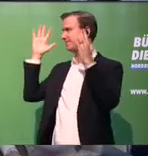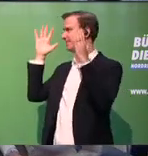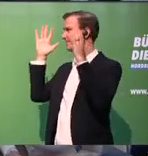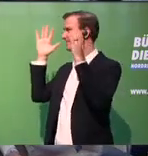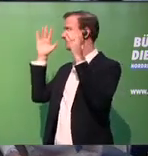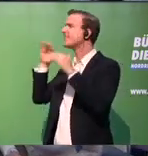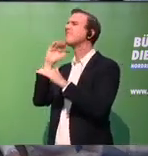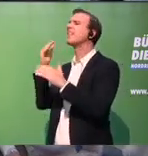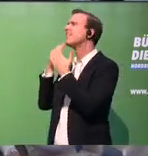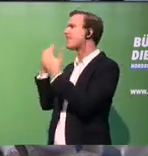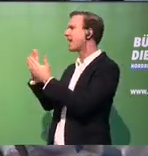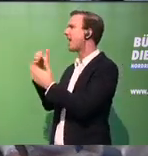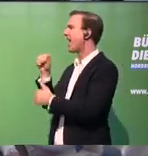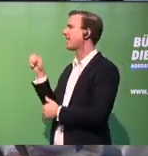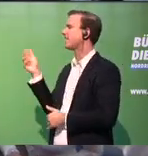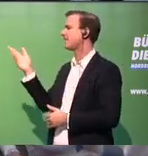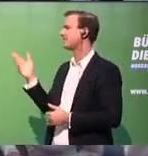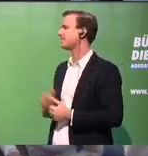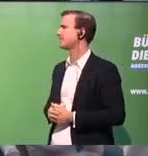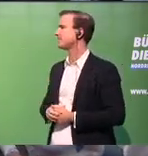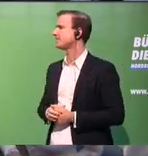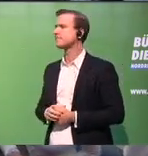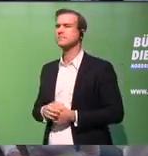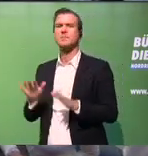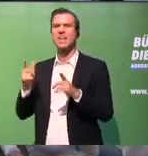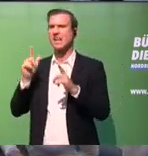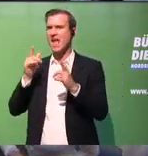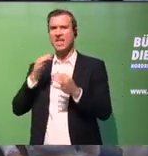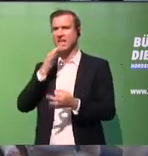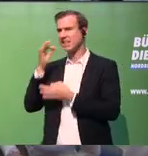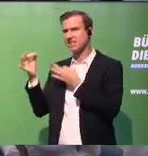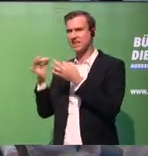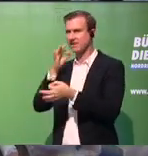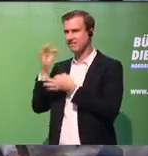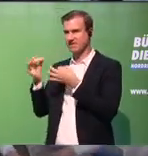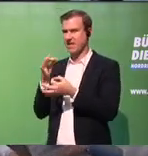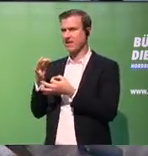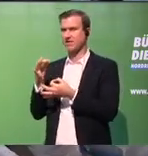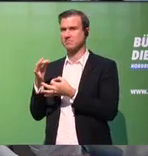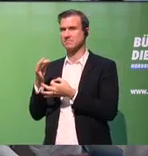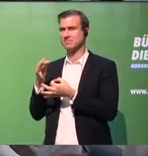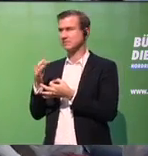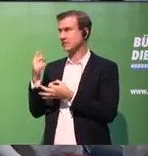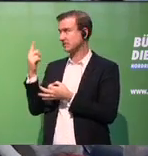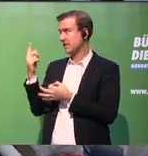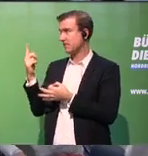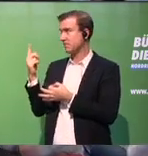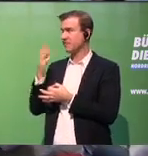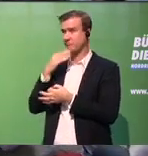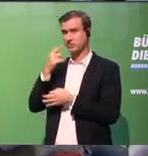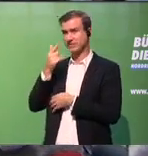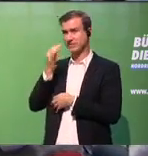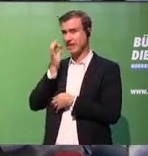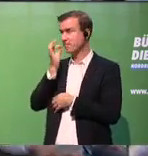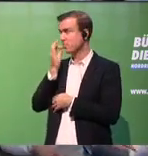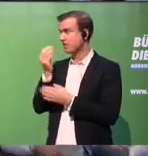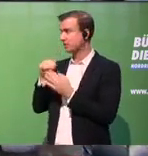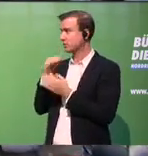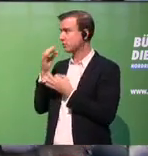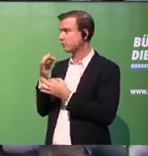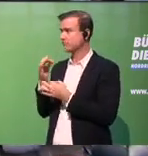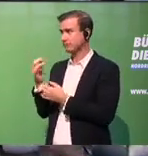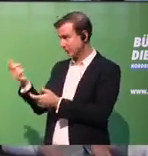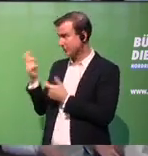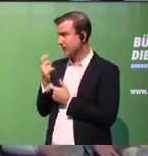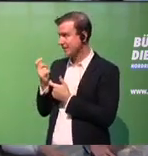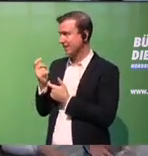Vielen Dank, Arndt. Es liegen keine Fragen an dich vor. Wie hältst du es mit den 2 Minuten? Ein Geschenk